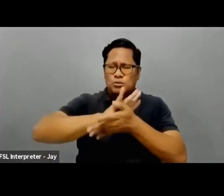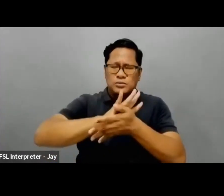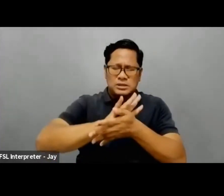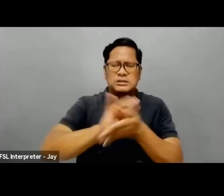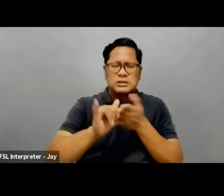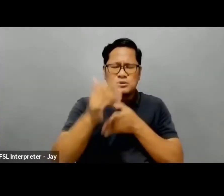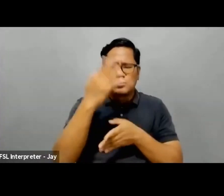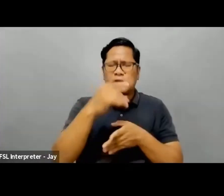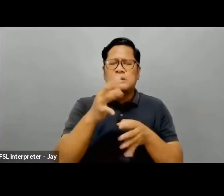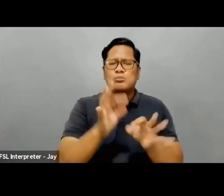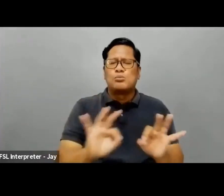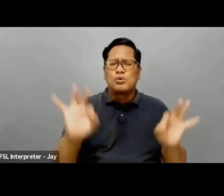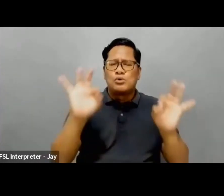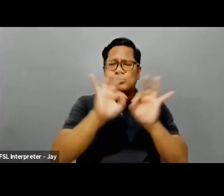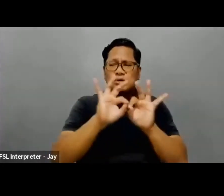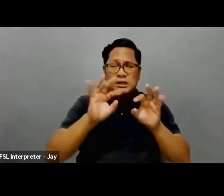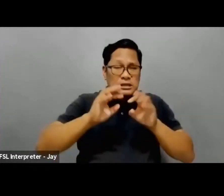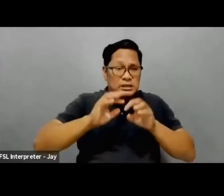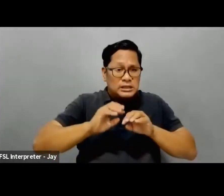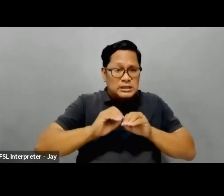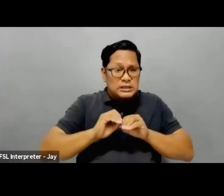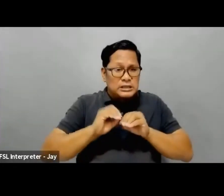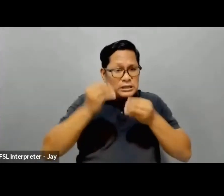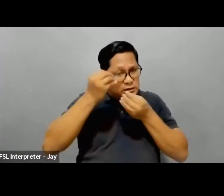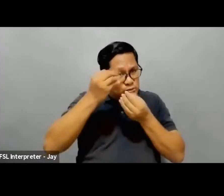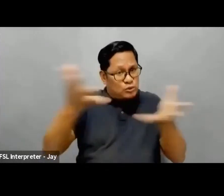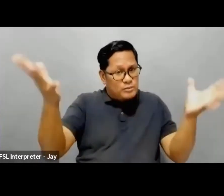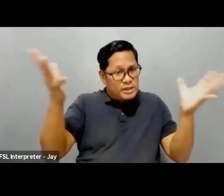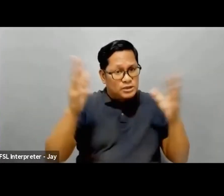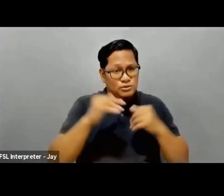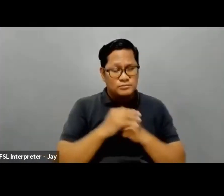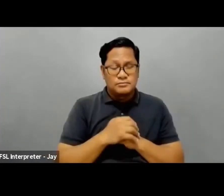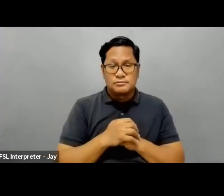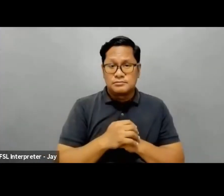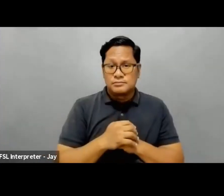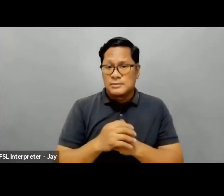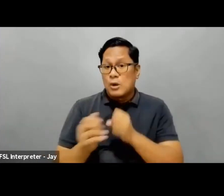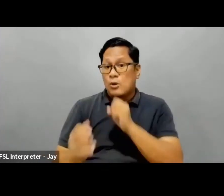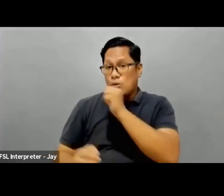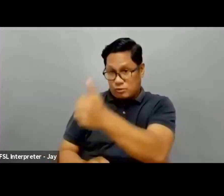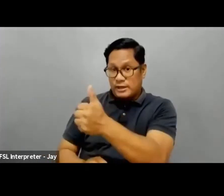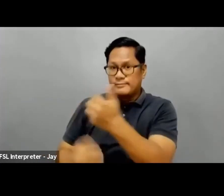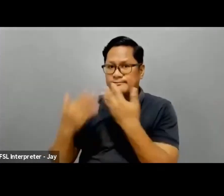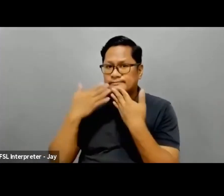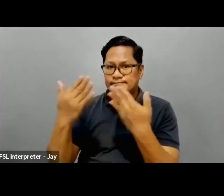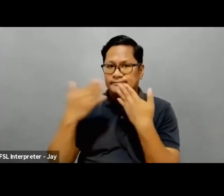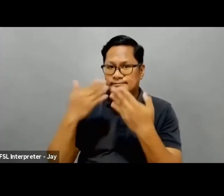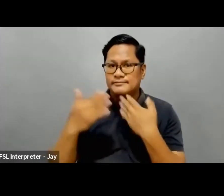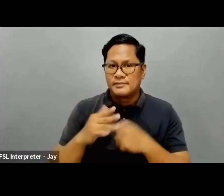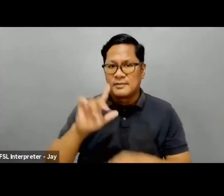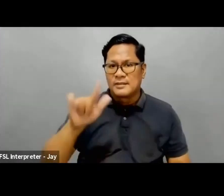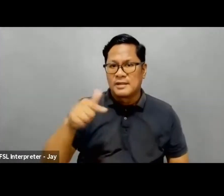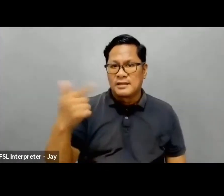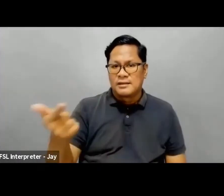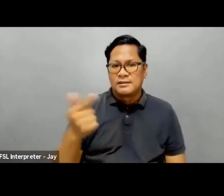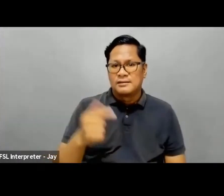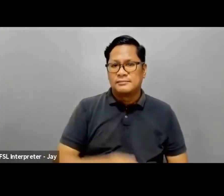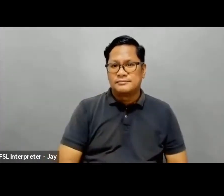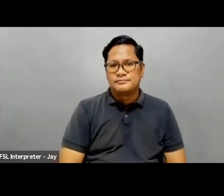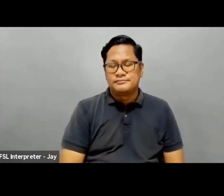ng information drive para sa kanila. Okay. Salamat, Mami. Maristela?